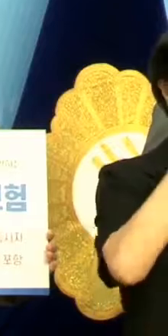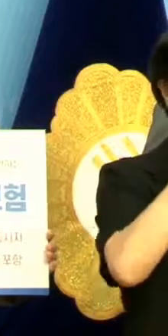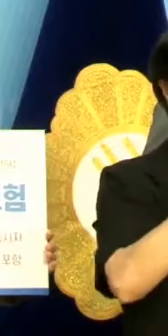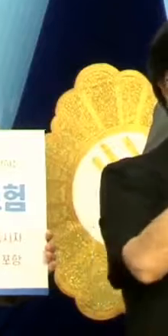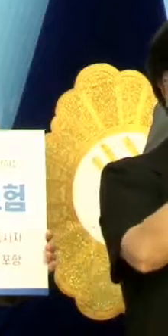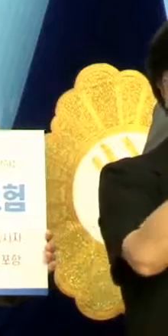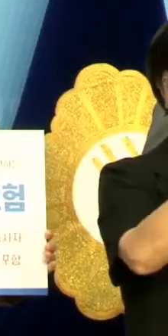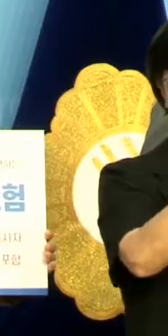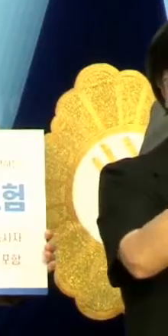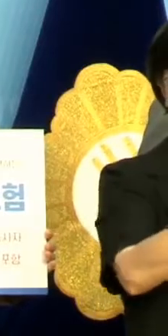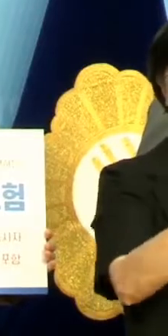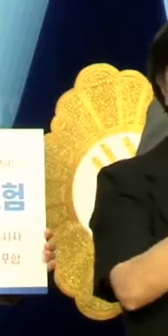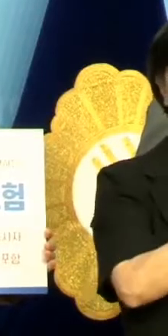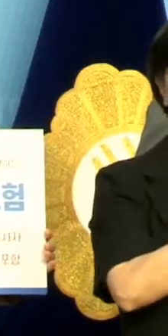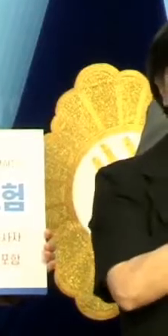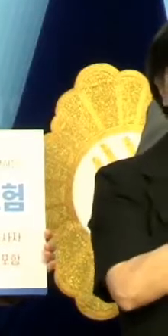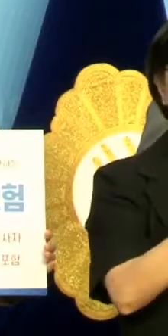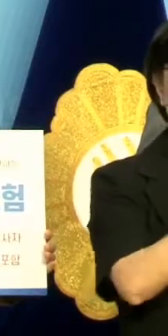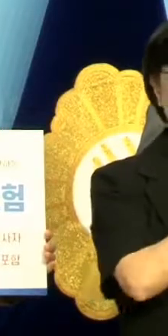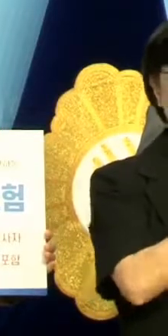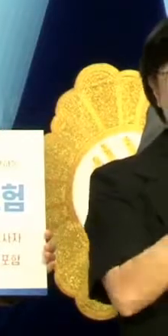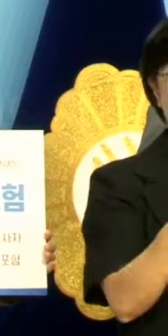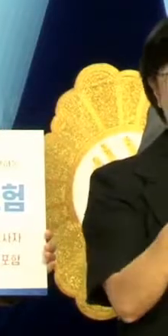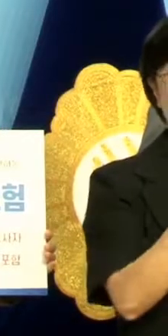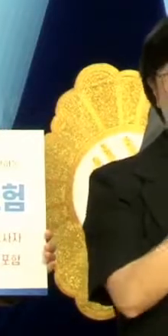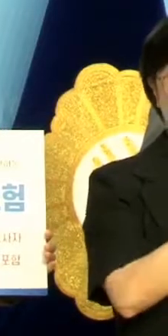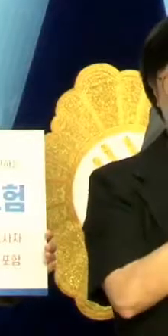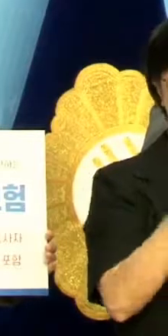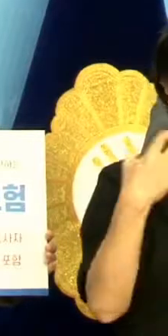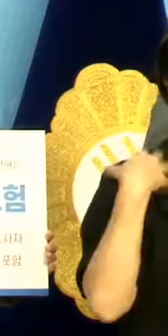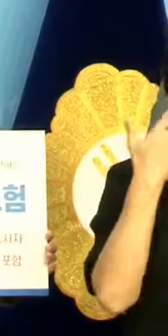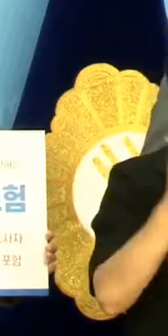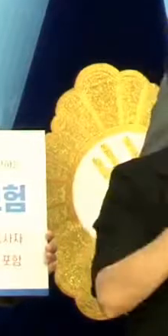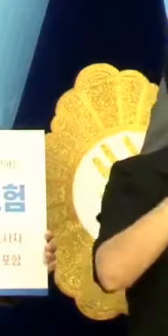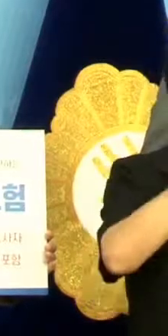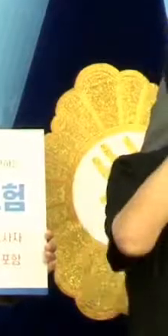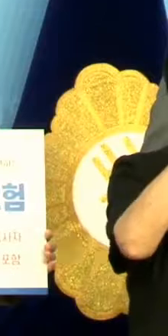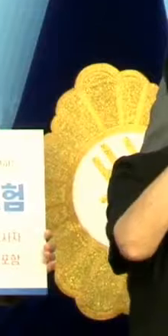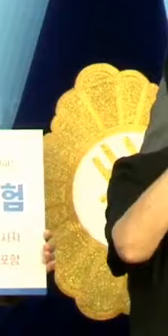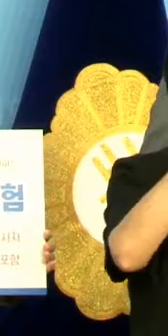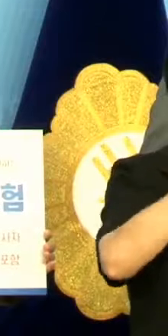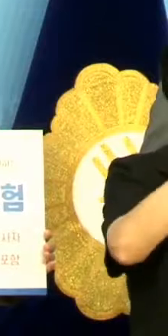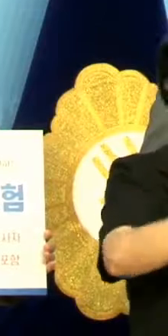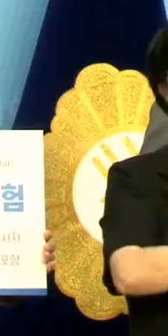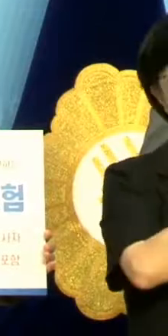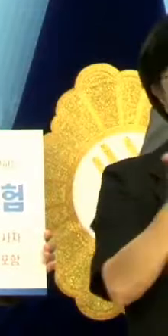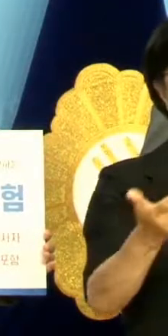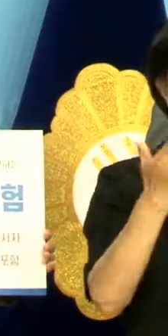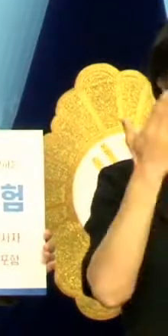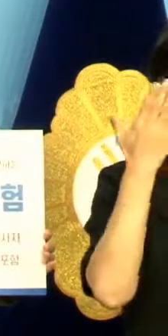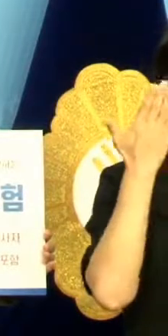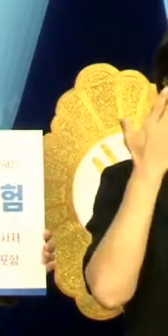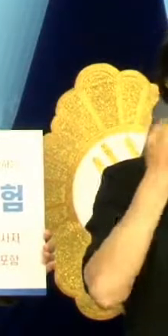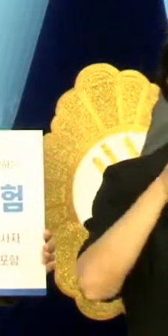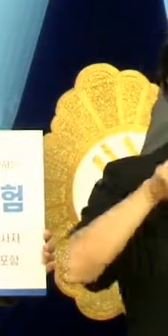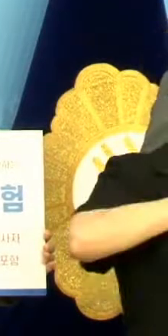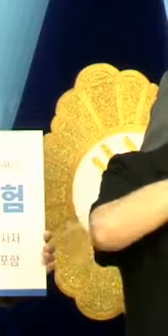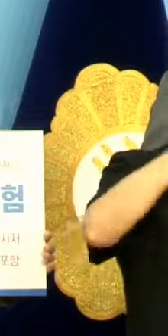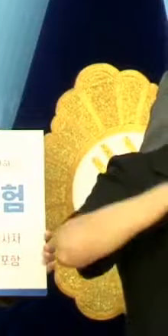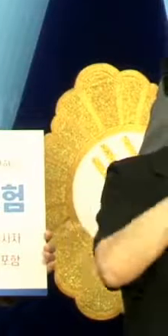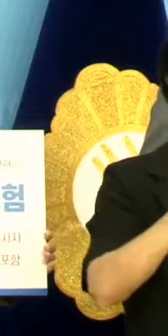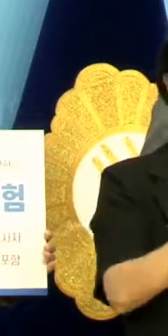이러한 교육을 통한 돌봄을 위해서 의무가 아닌 선택으로서 전일 제 학교 도입을 통해 부와